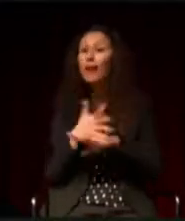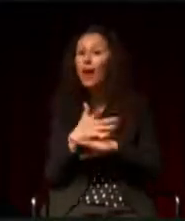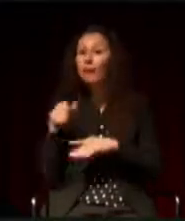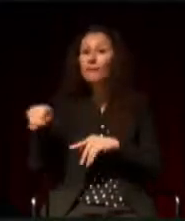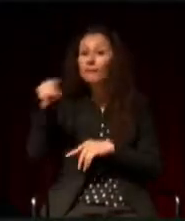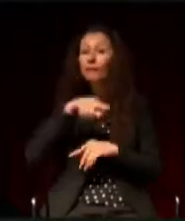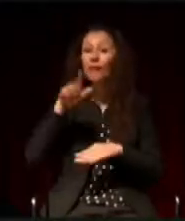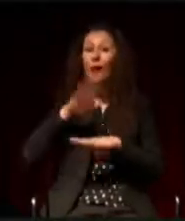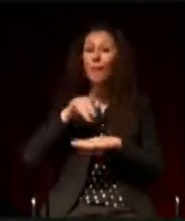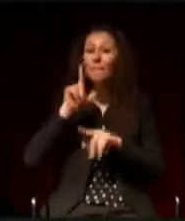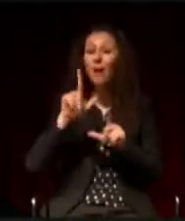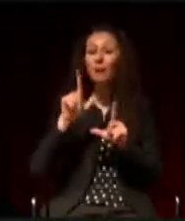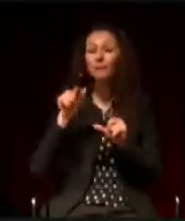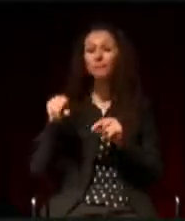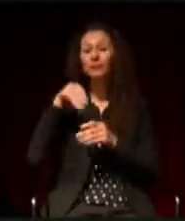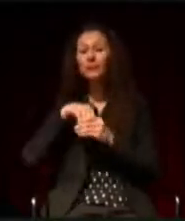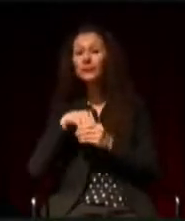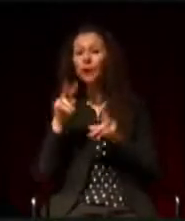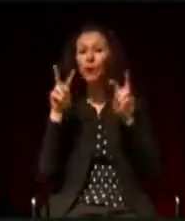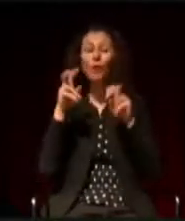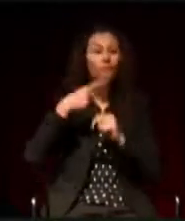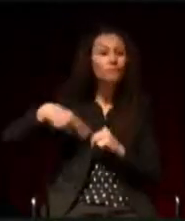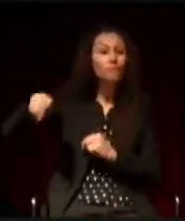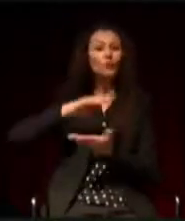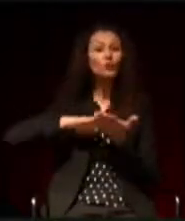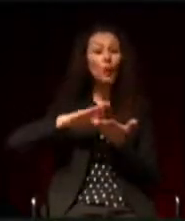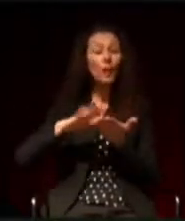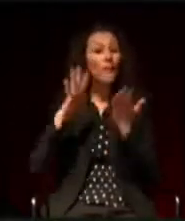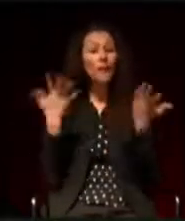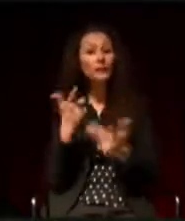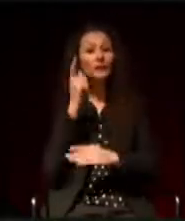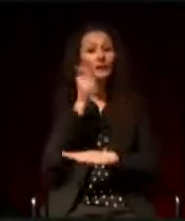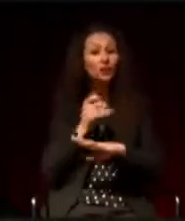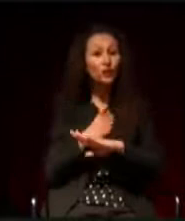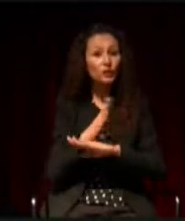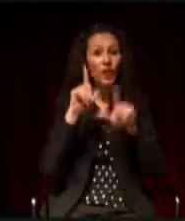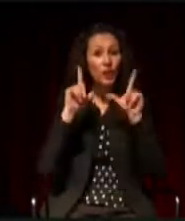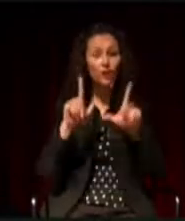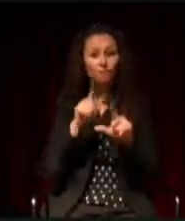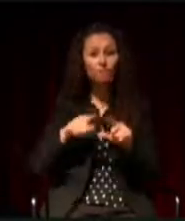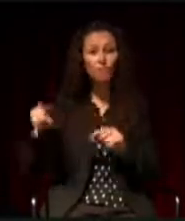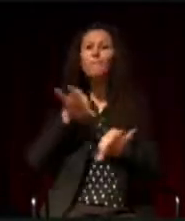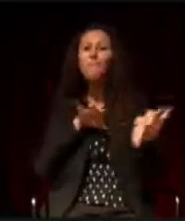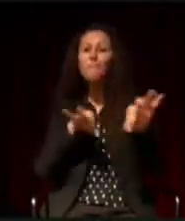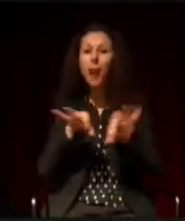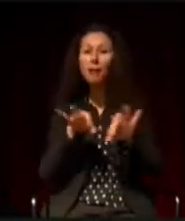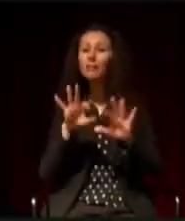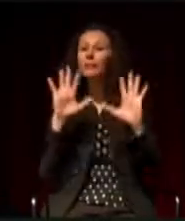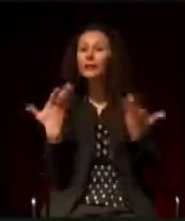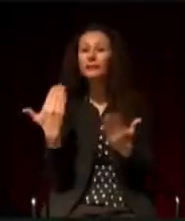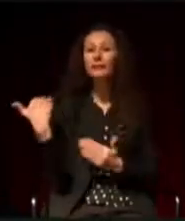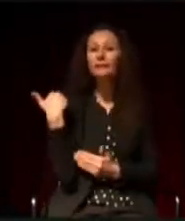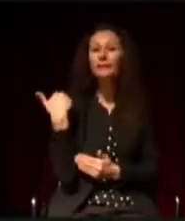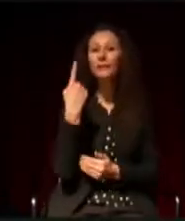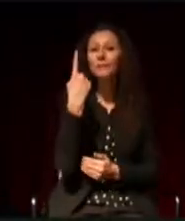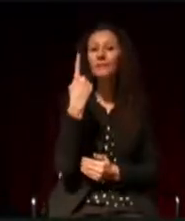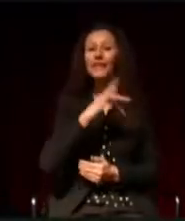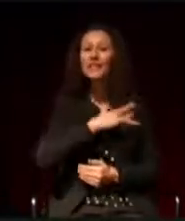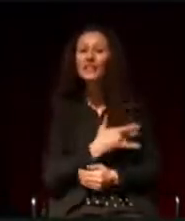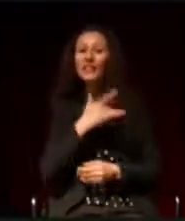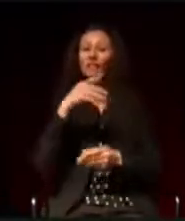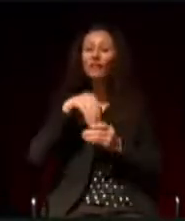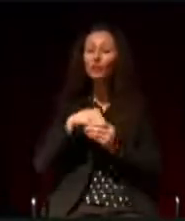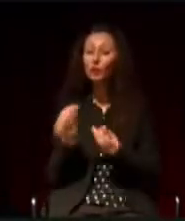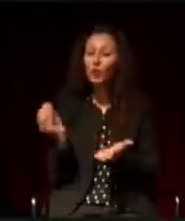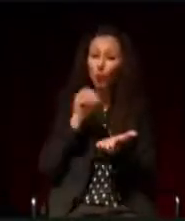yapılabilir? Yapı stoğumuzla ilgili ne tür düzenlemeler gerçekleştirilebilir? Planlarımızda ne tür yeni inisiyatifler